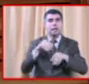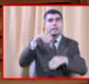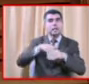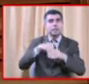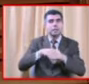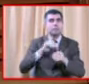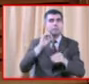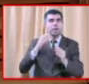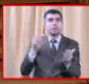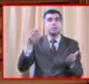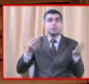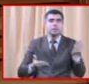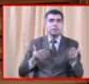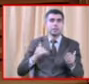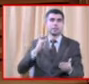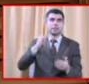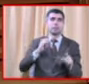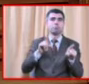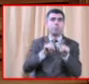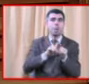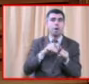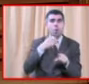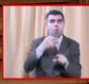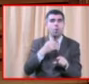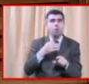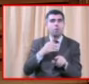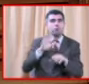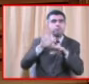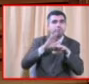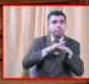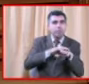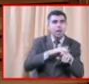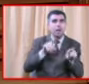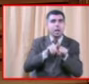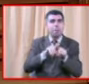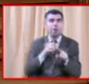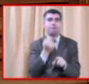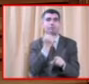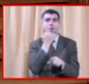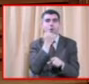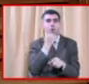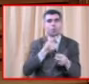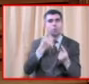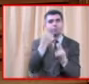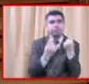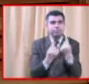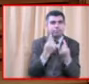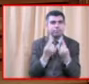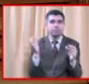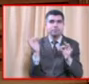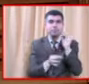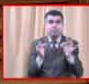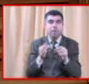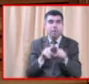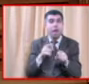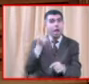بلغتنا وبأساليبنا، لا نحتاج لأحد في أن يعني يصحح كلامنا، نحن لا نتزايد هنا، نقوم